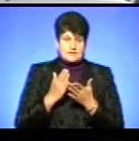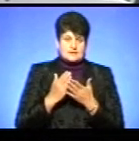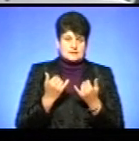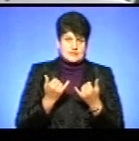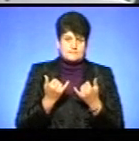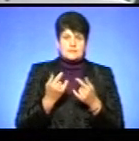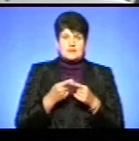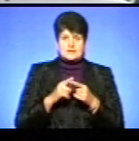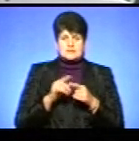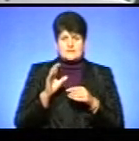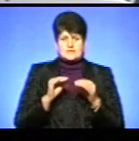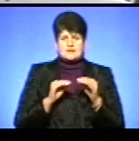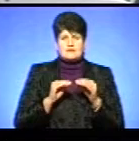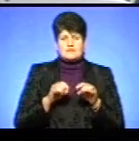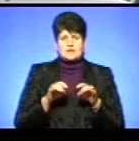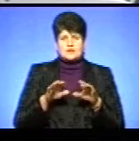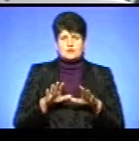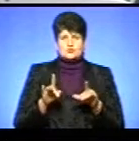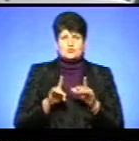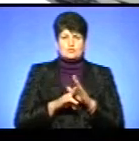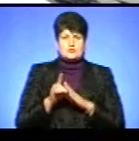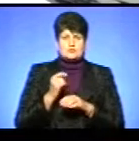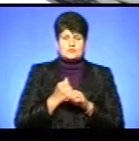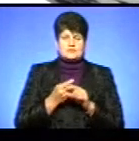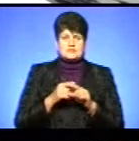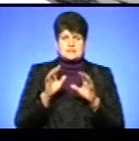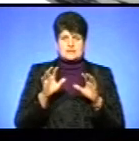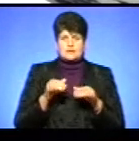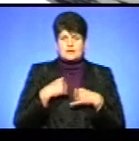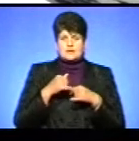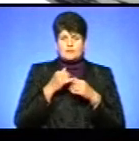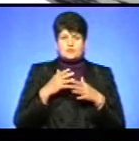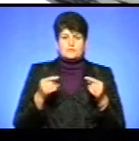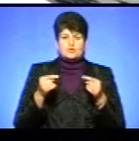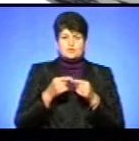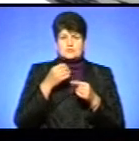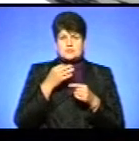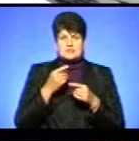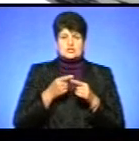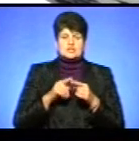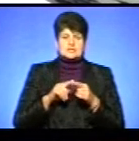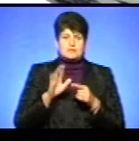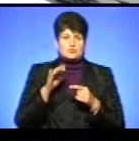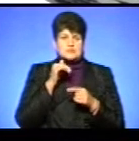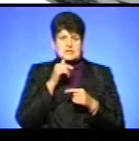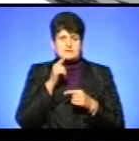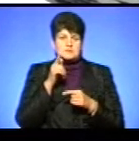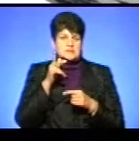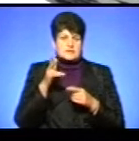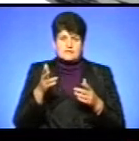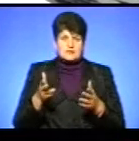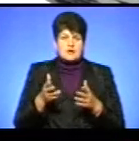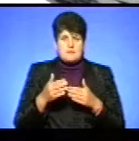це все врегульовується, щоб запрацював цей закон. Я не можу вам ствердно сказати, чи це буде завтра, чи це буде післязавтра,